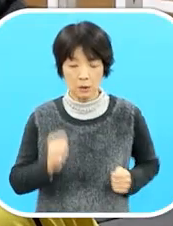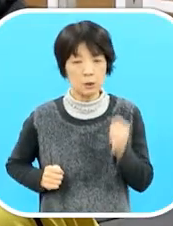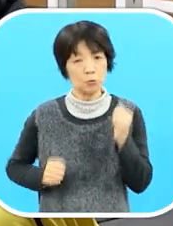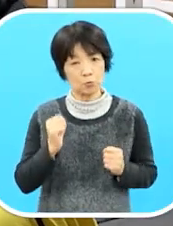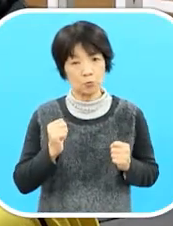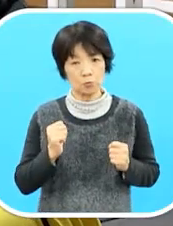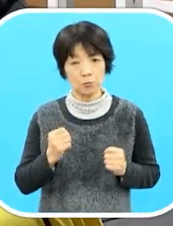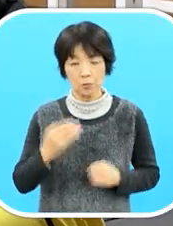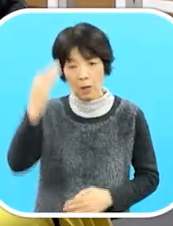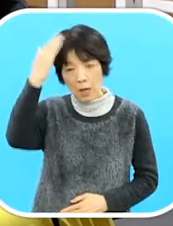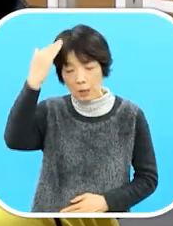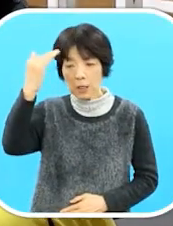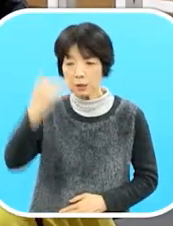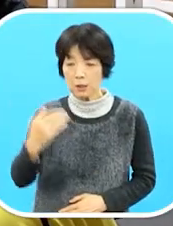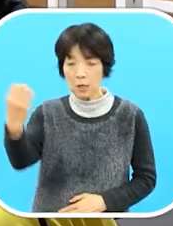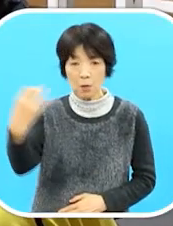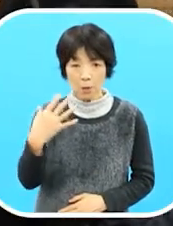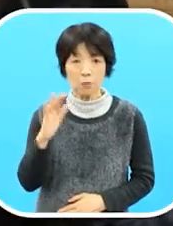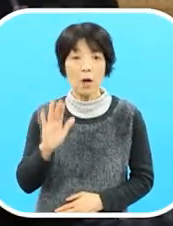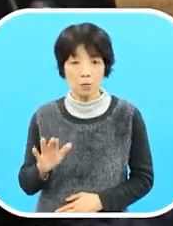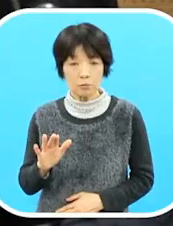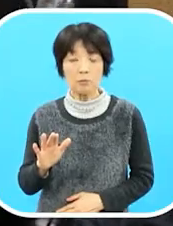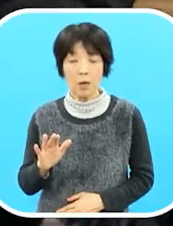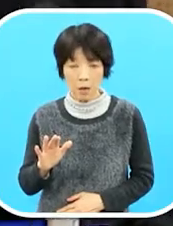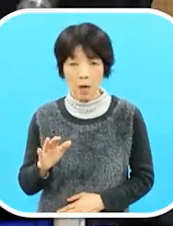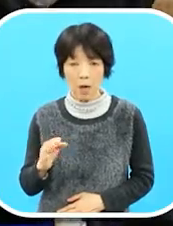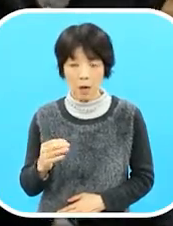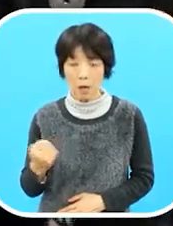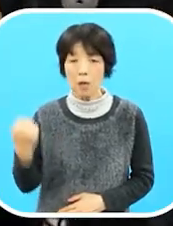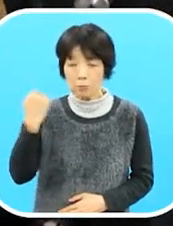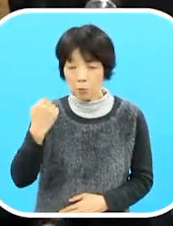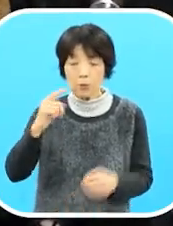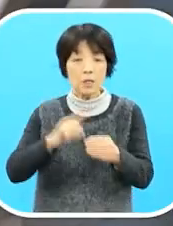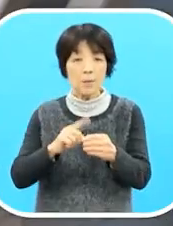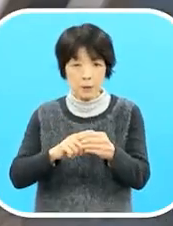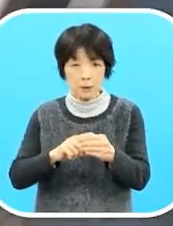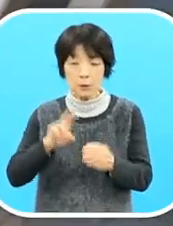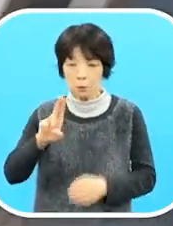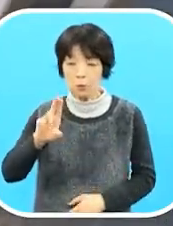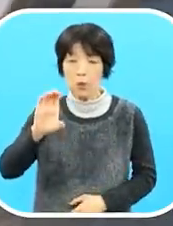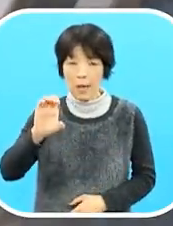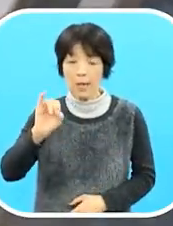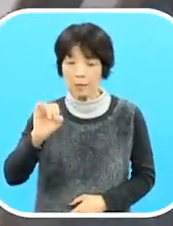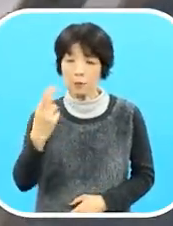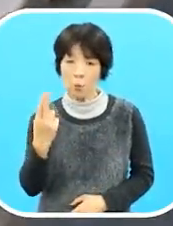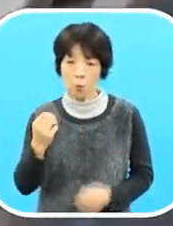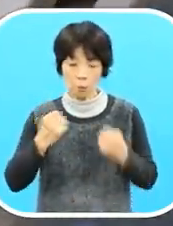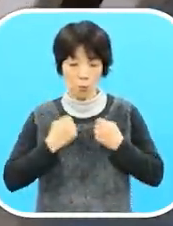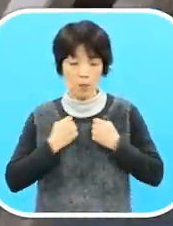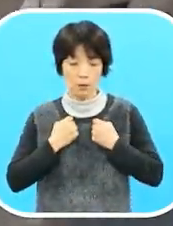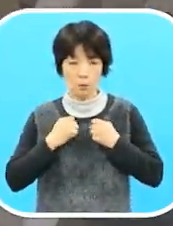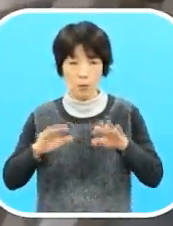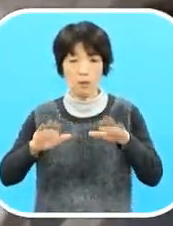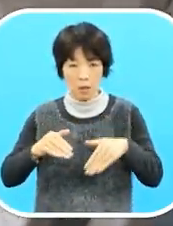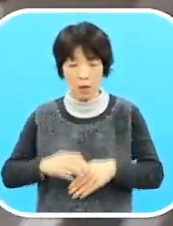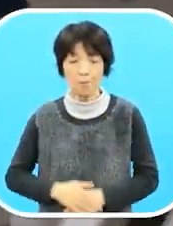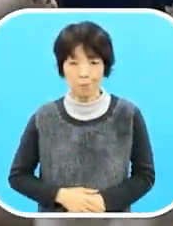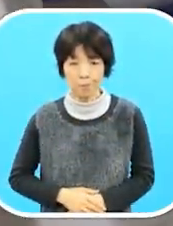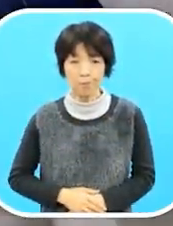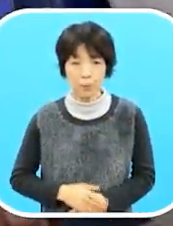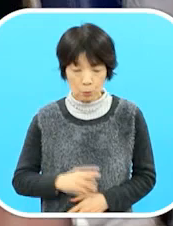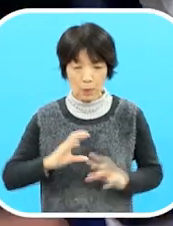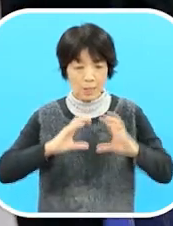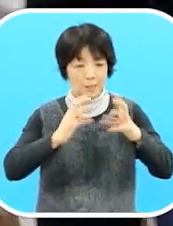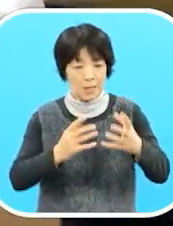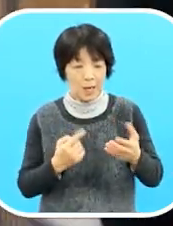は小さいって言われてきたので、その分強くなるために本当にウェイトトレーニングなどをやってました。 これからプロ野球の世界へと足